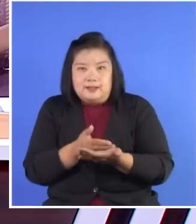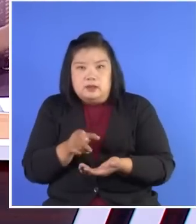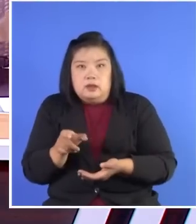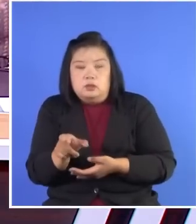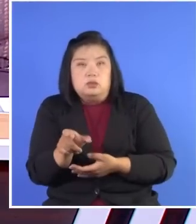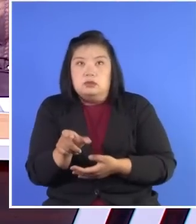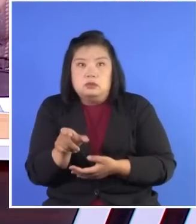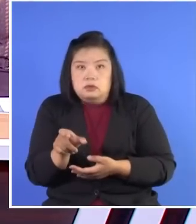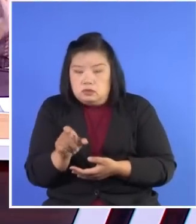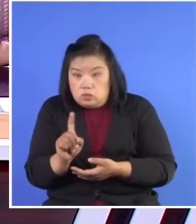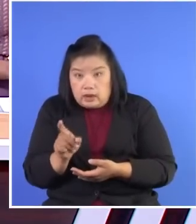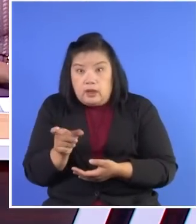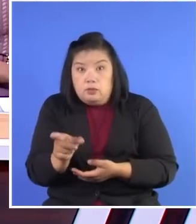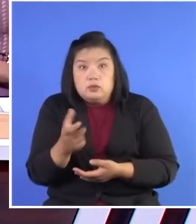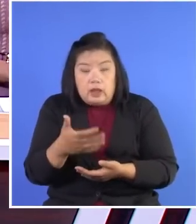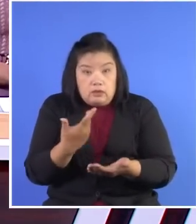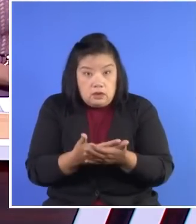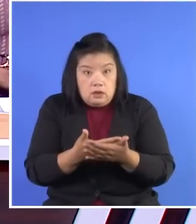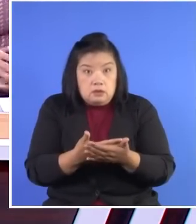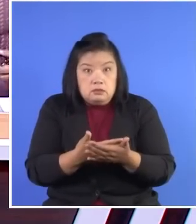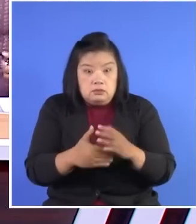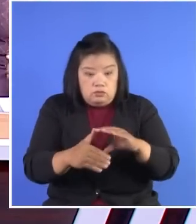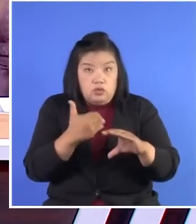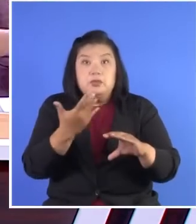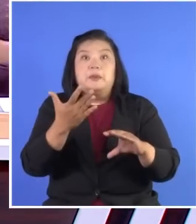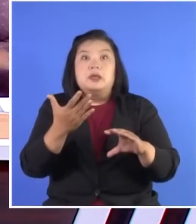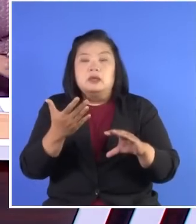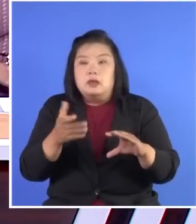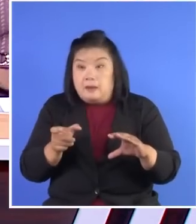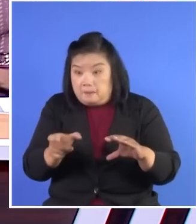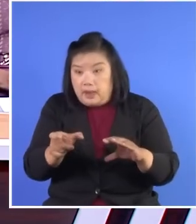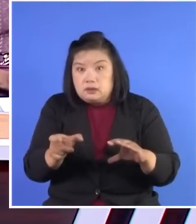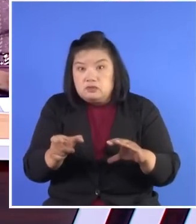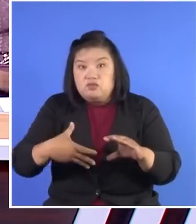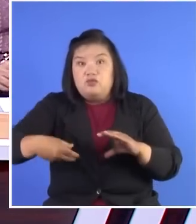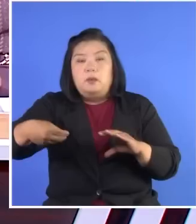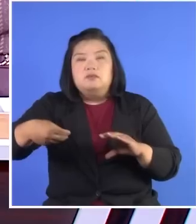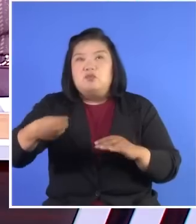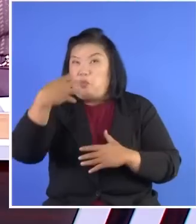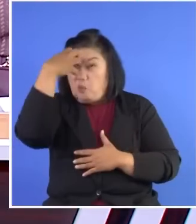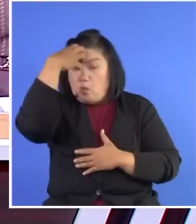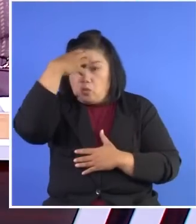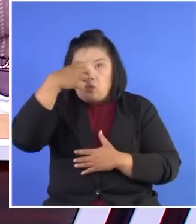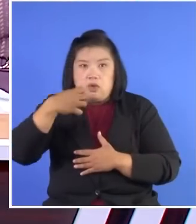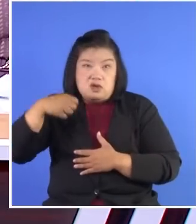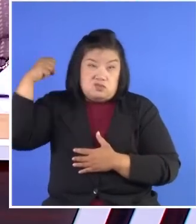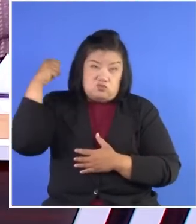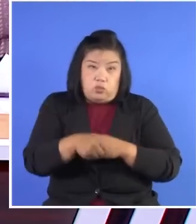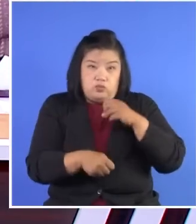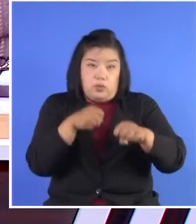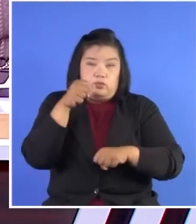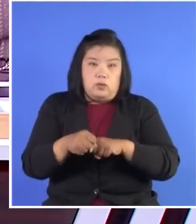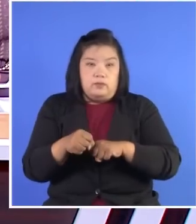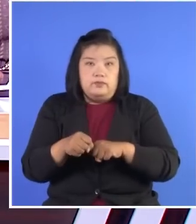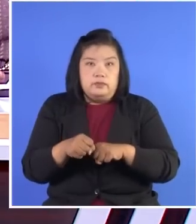นี้เงินไม่ออกแถมกินบัตรเข้าไปอีกค่ะโมโหก็เลยทุบตู้ atmเอาซะเลยนะคะแล้วนี่มีภาพจากกล้องวงจรปิด